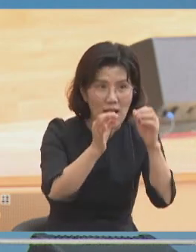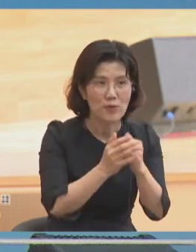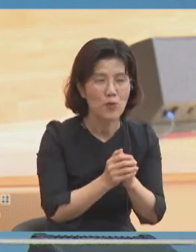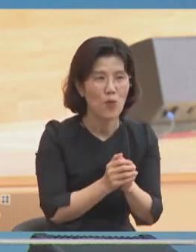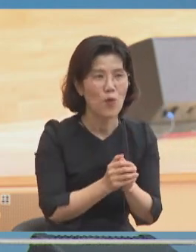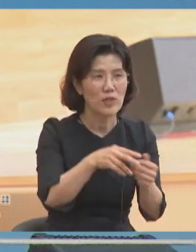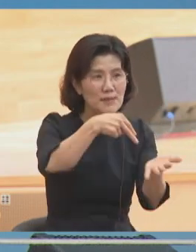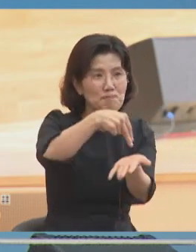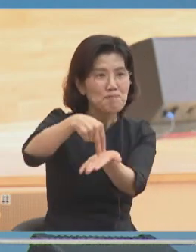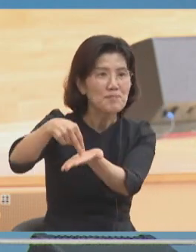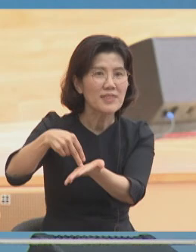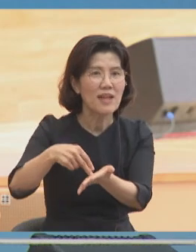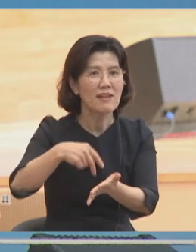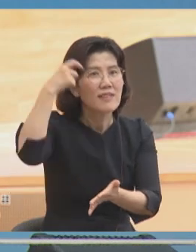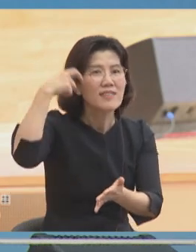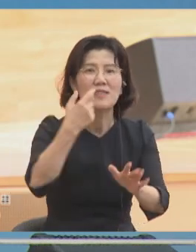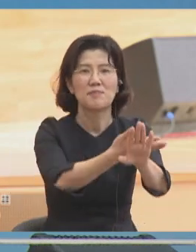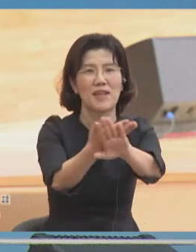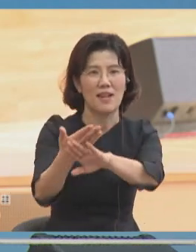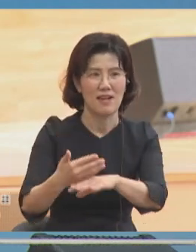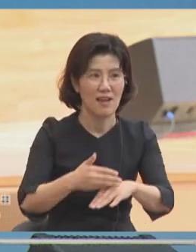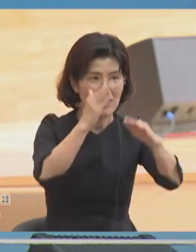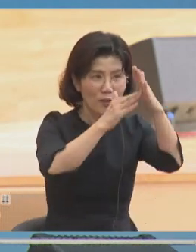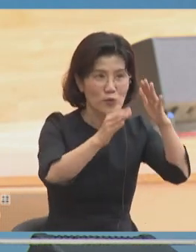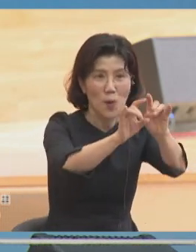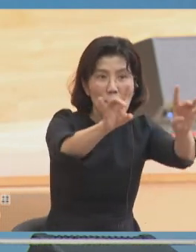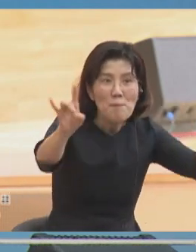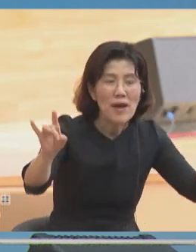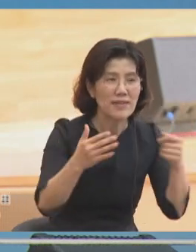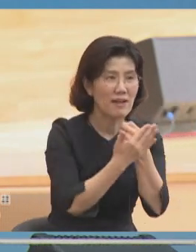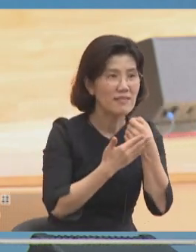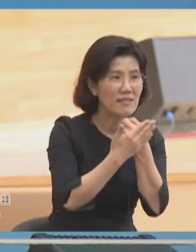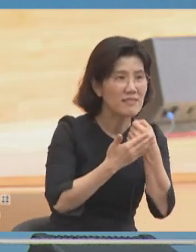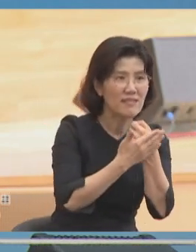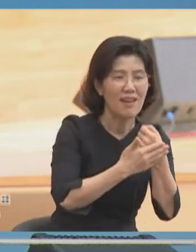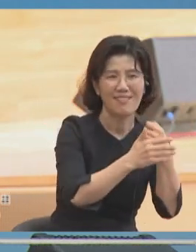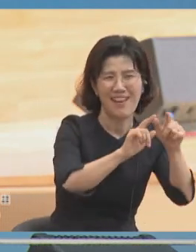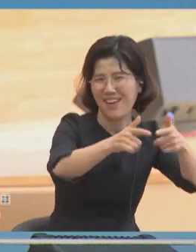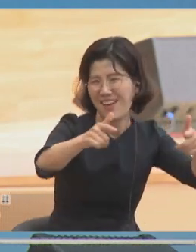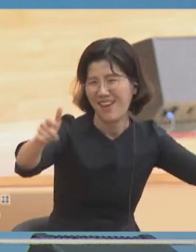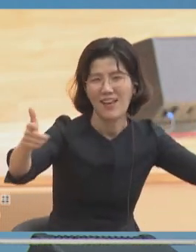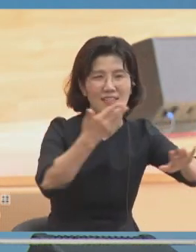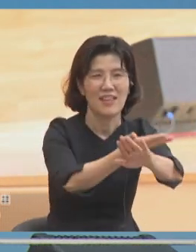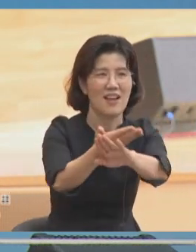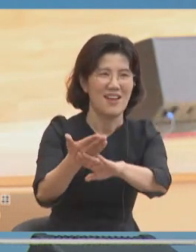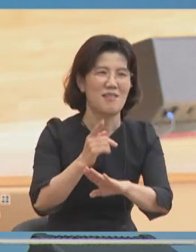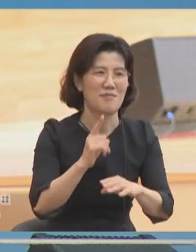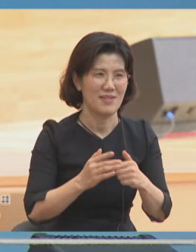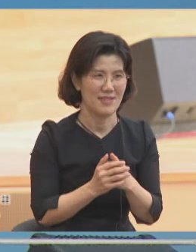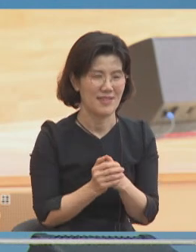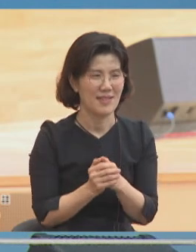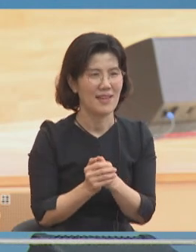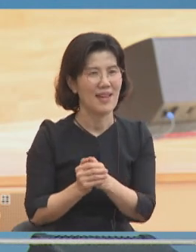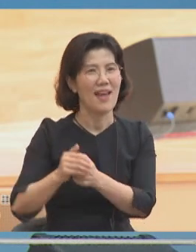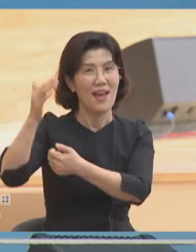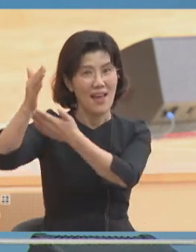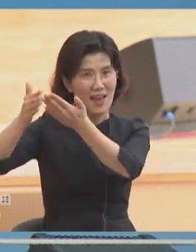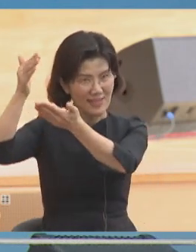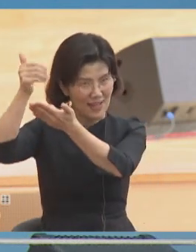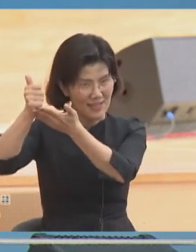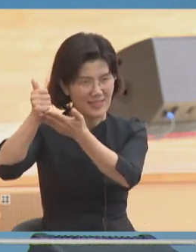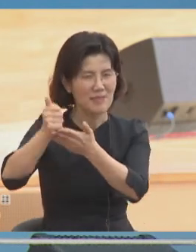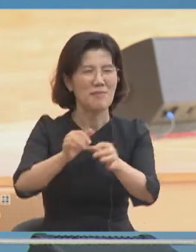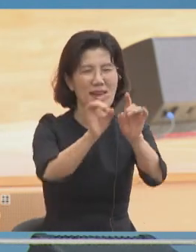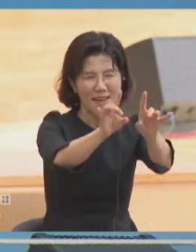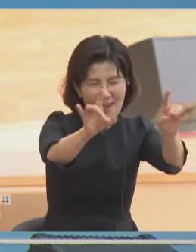각 다릅니다 성들 하시는 포인트가 다 다릅니다 그렇게 하나님께서는 저와 여러분 각자에게